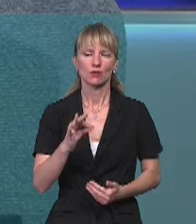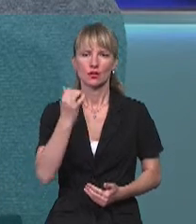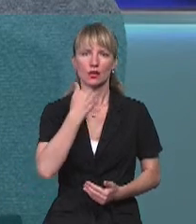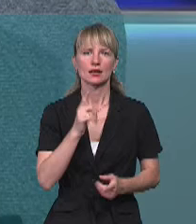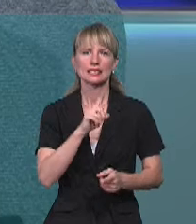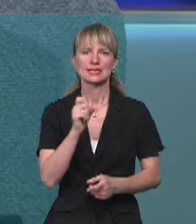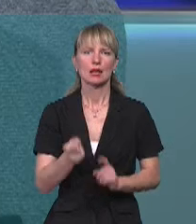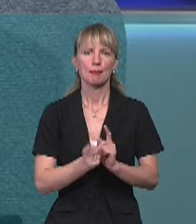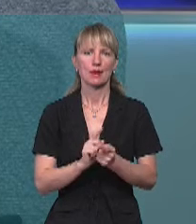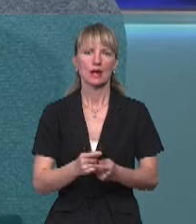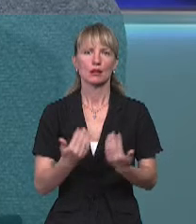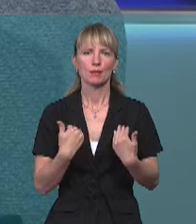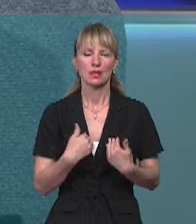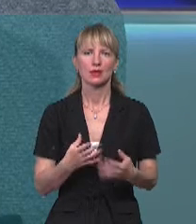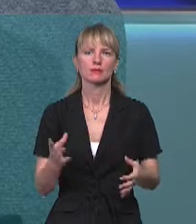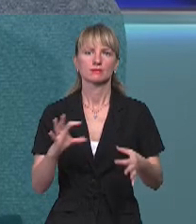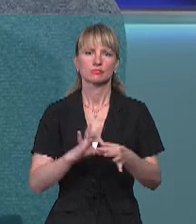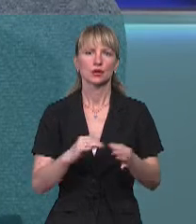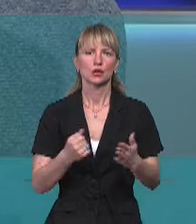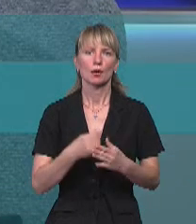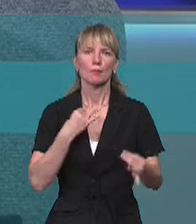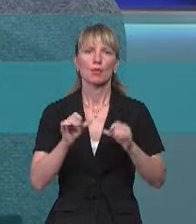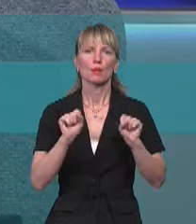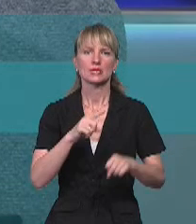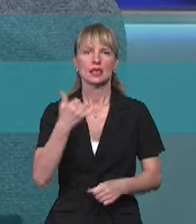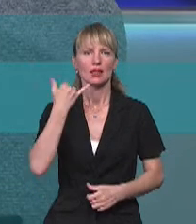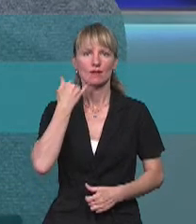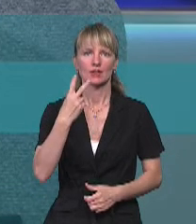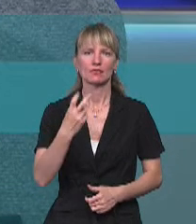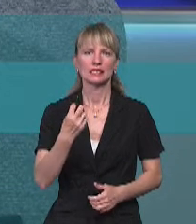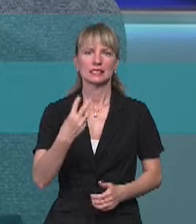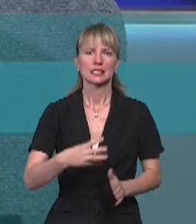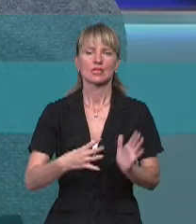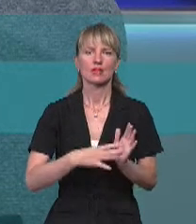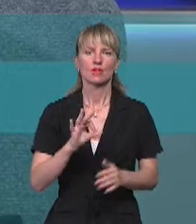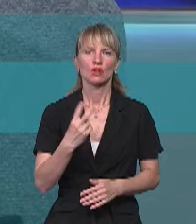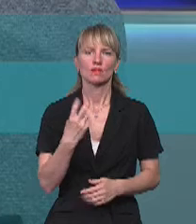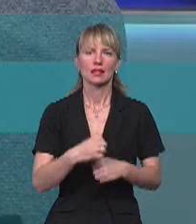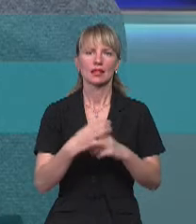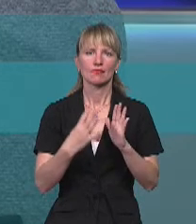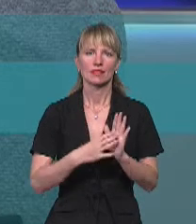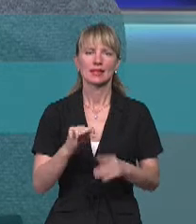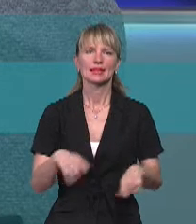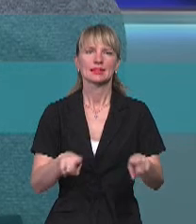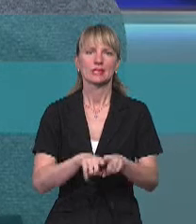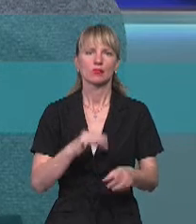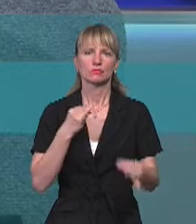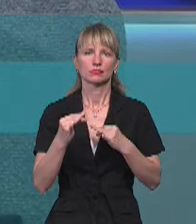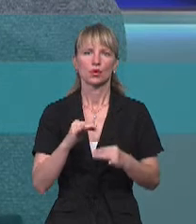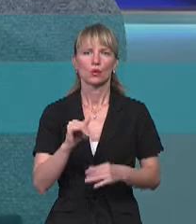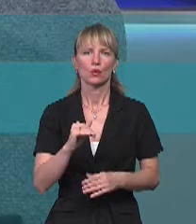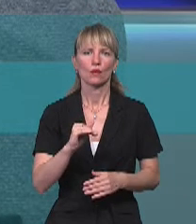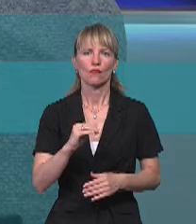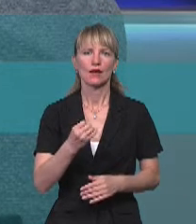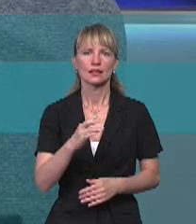Кириченко. Нагадуємо, що долучитися до бесіди ви також можете за телефоном 239-02-19, а також у коментарях в